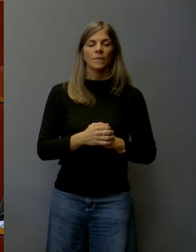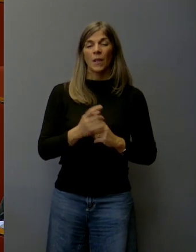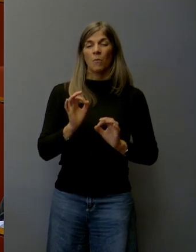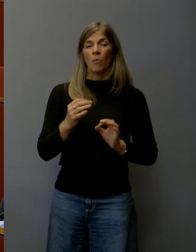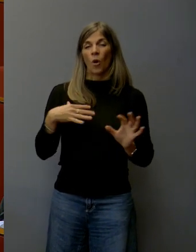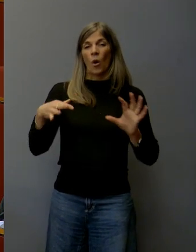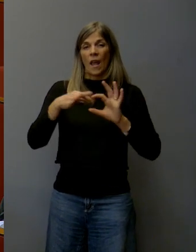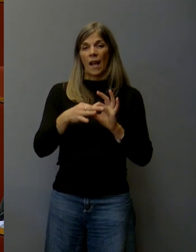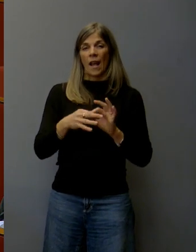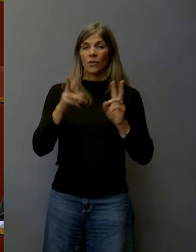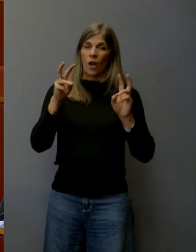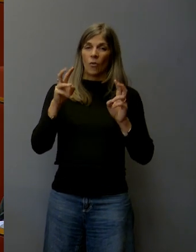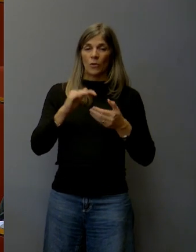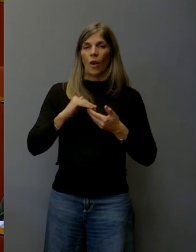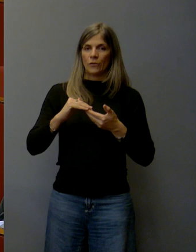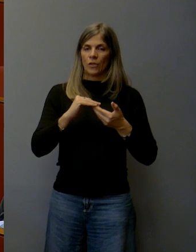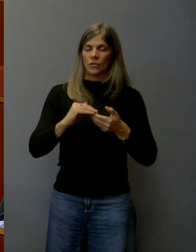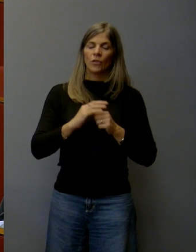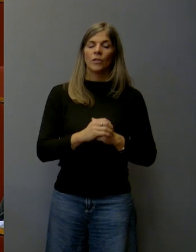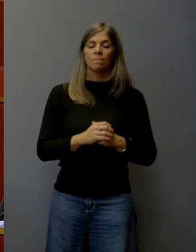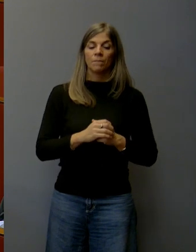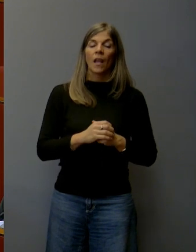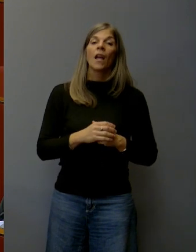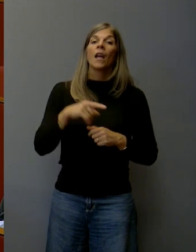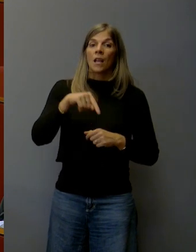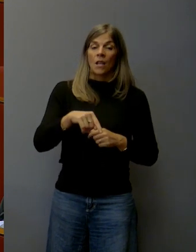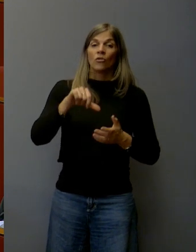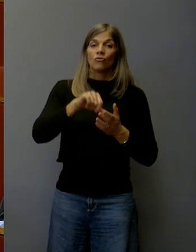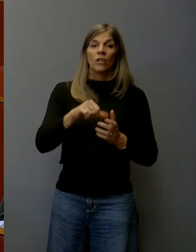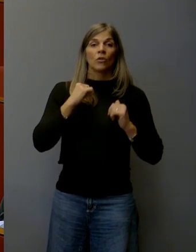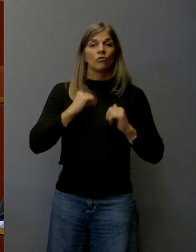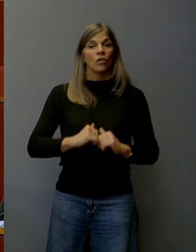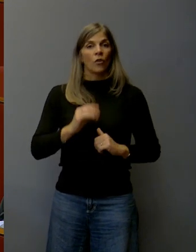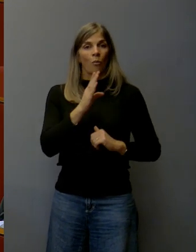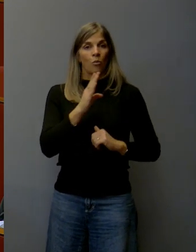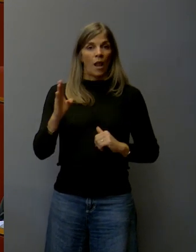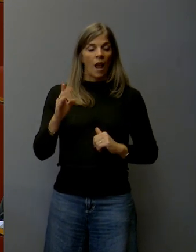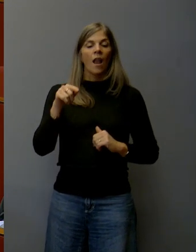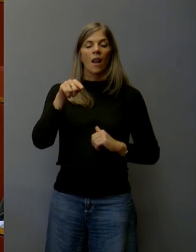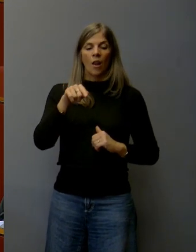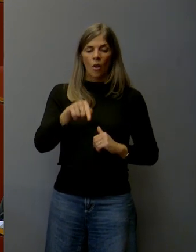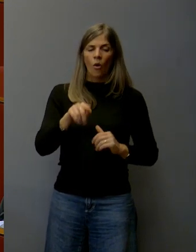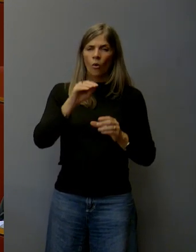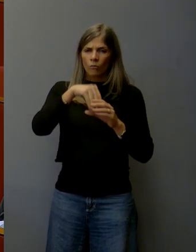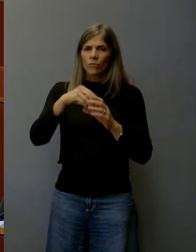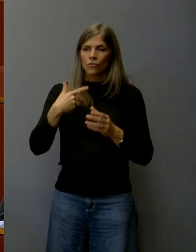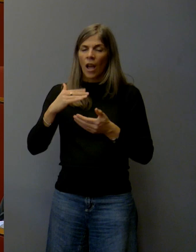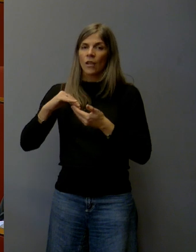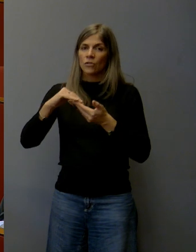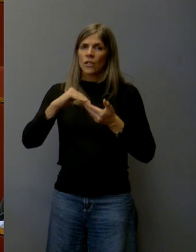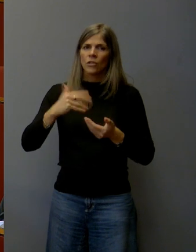all'interno del centro civico Buranello tutte le associazioni attraverso uno strumento molto semplice che il patto di